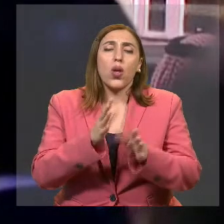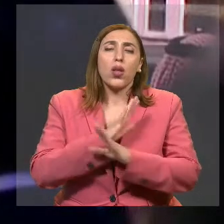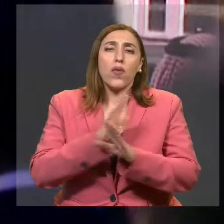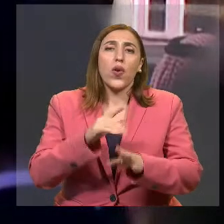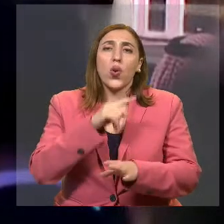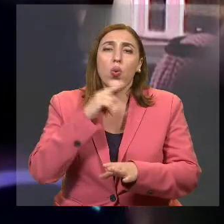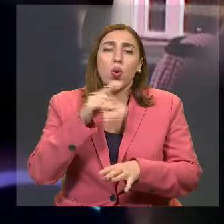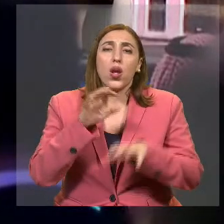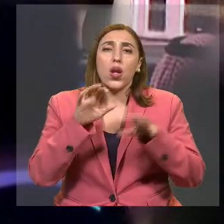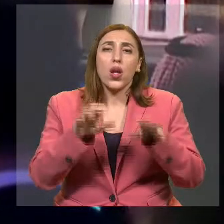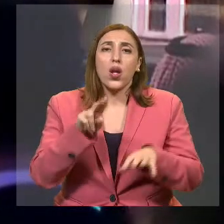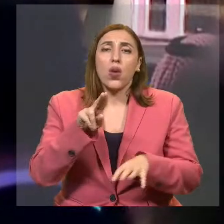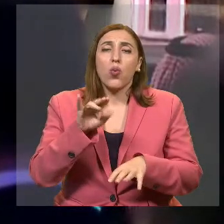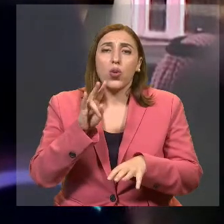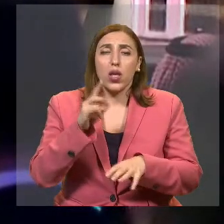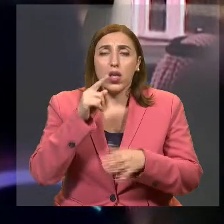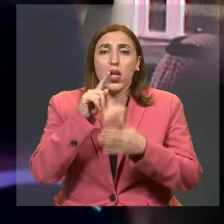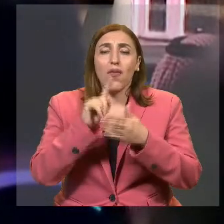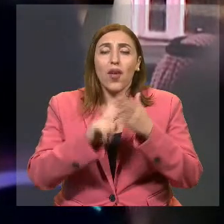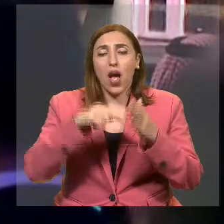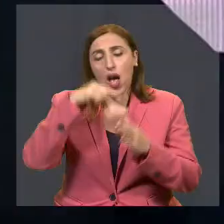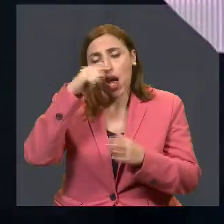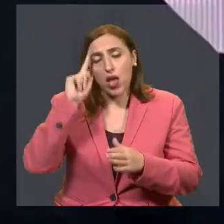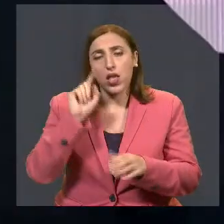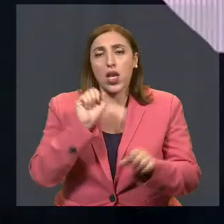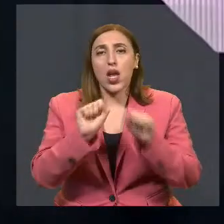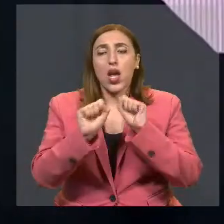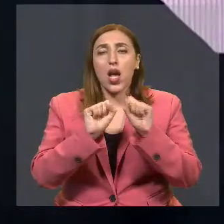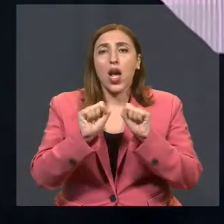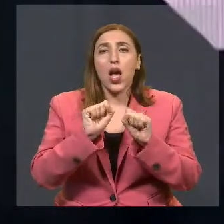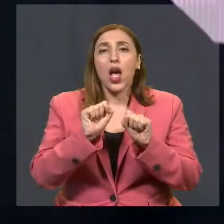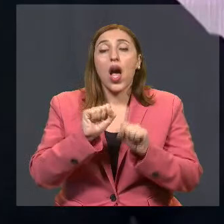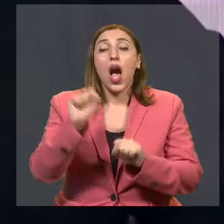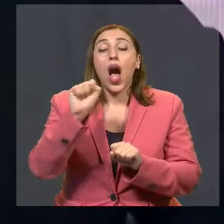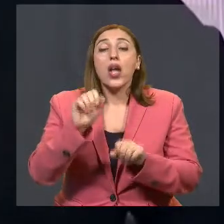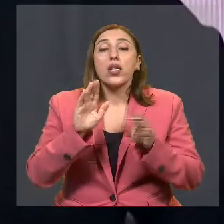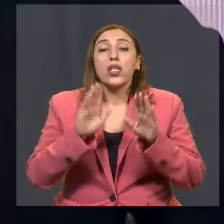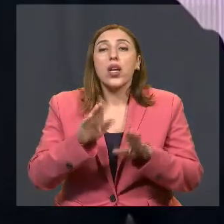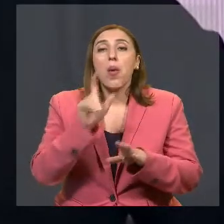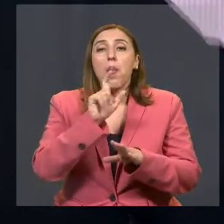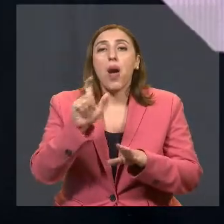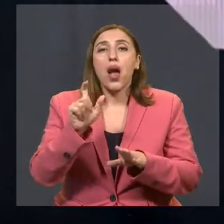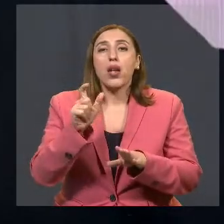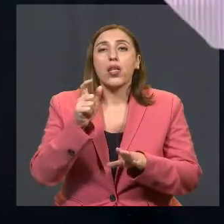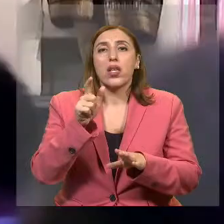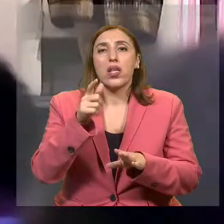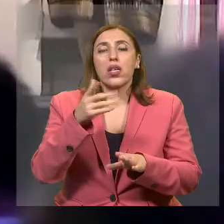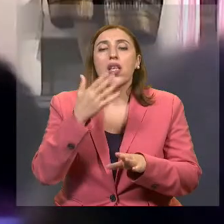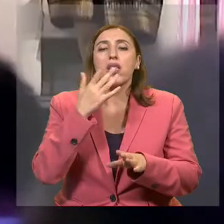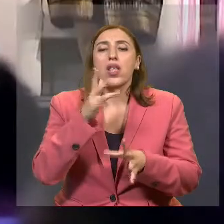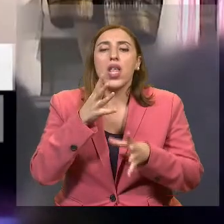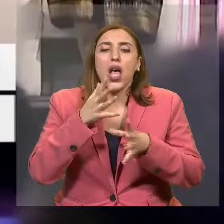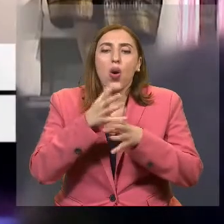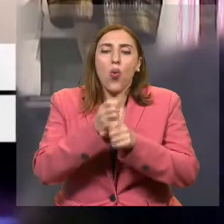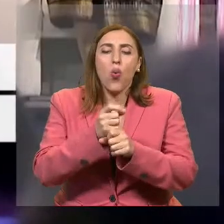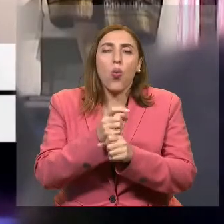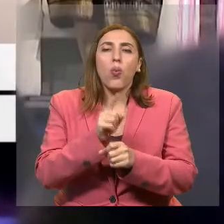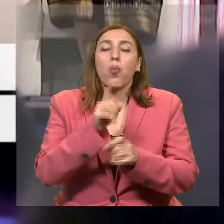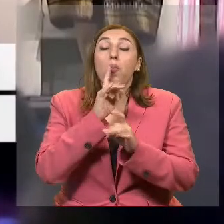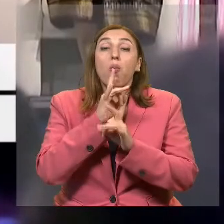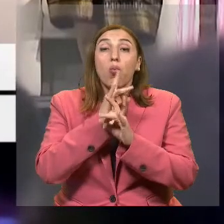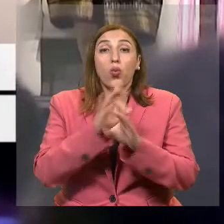Վլադիմիր Պուտինը հույս ունի, որ Ադրբեջանի ղեկավարությունն Արցախում էթնիկ զտումներ չի իրականացնի։ Ռուսաստանի նախագահի խոսքով